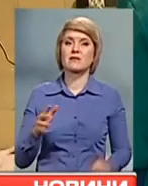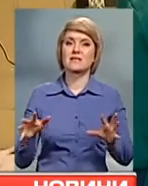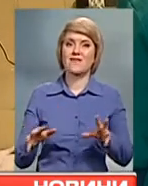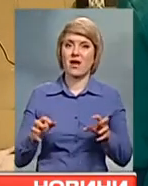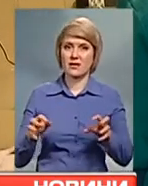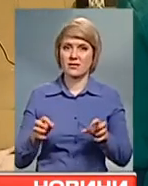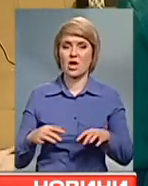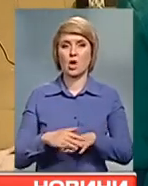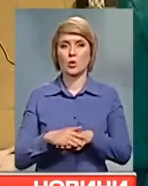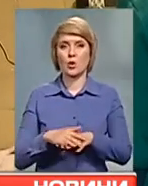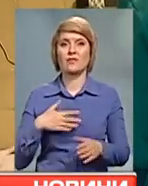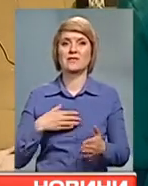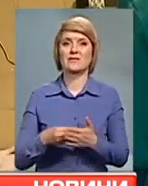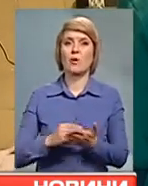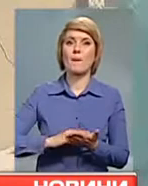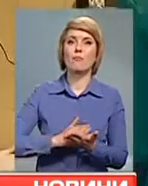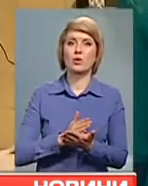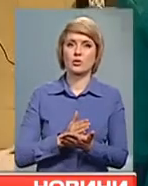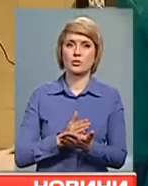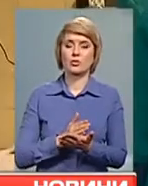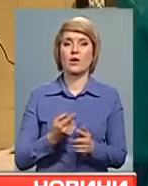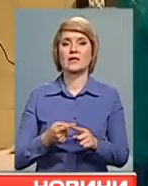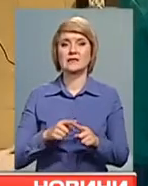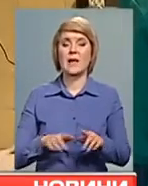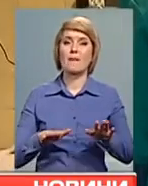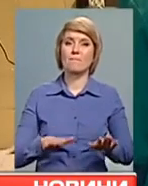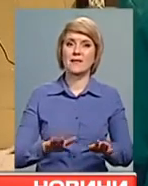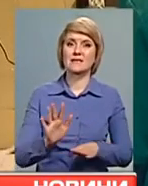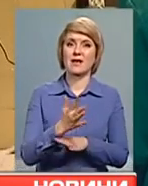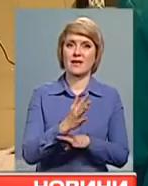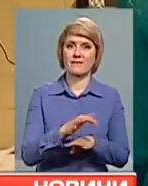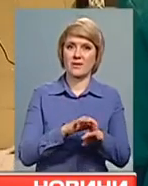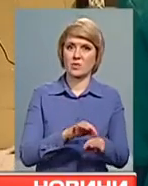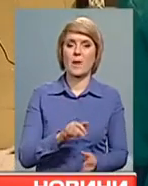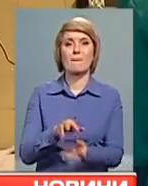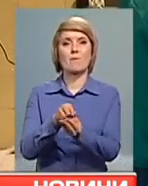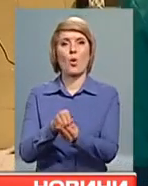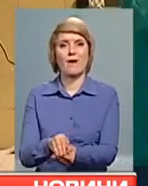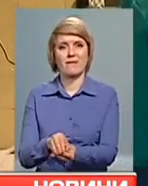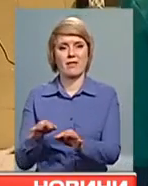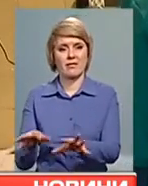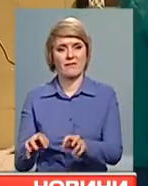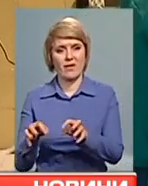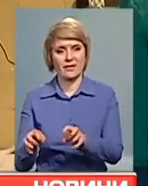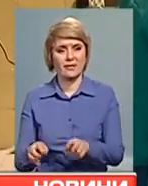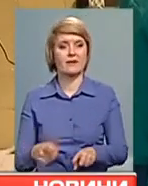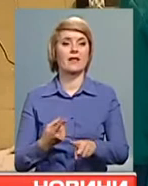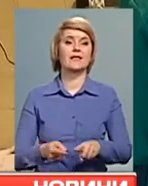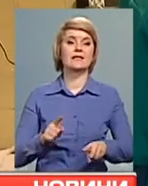і розраховувати свою політику відносно них. Це і місце для вигулу, це і поховання тварин, це так